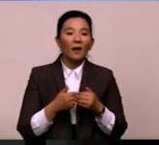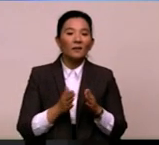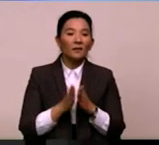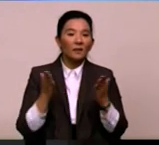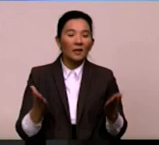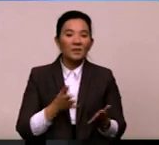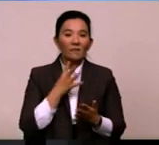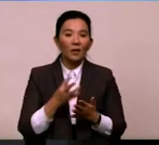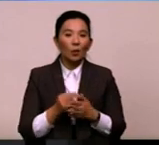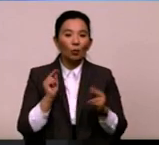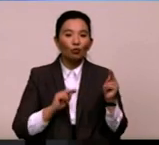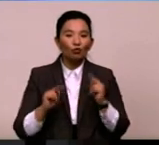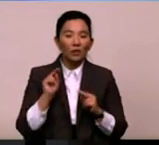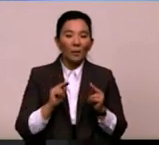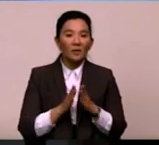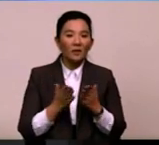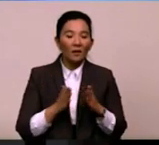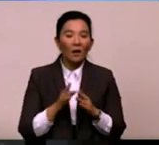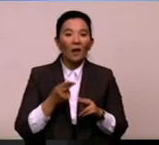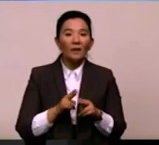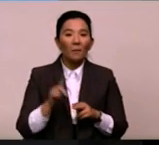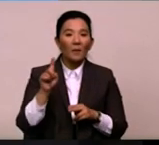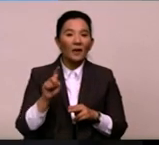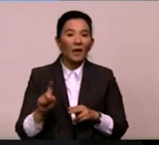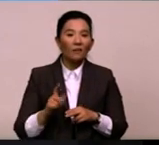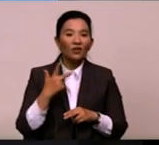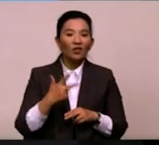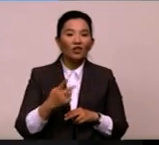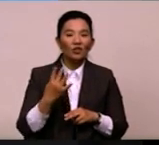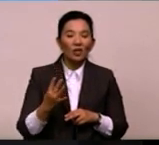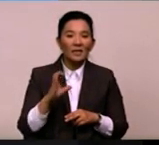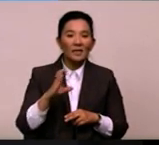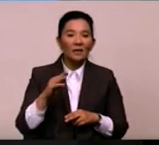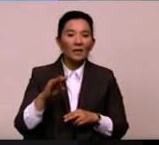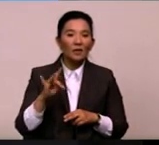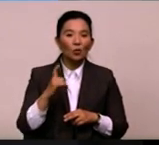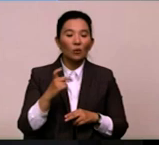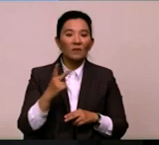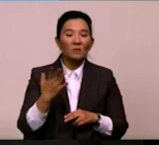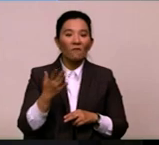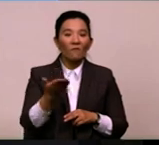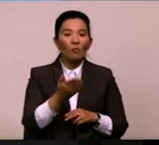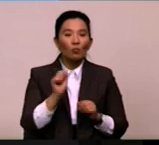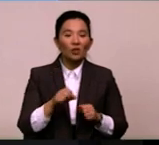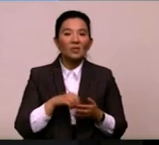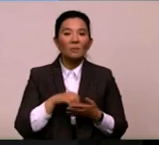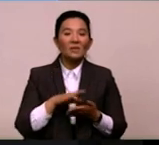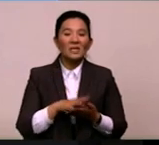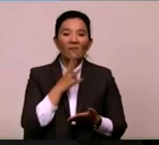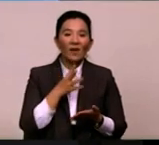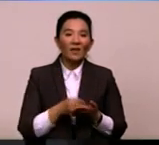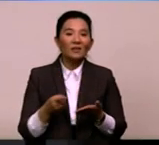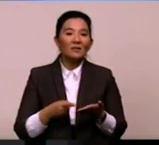учебники. Сегодня это параграф 34, страница 125. Вы можете записать в